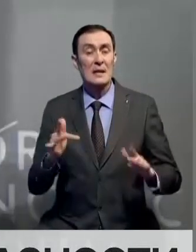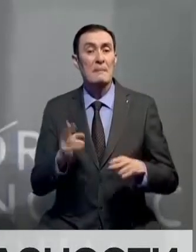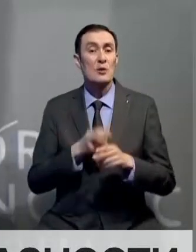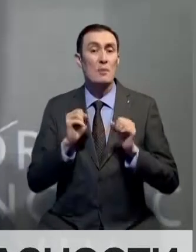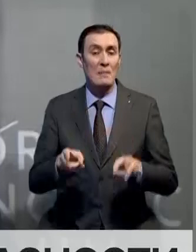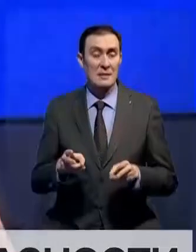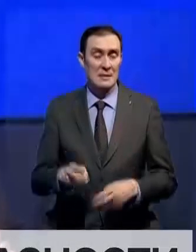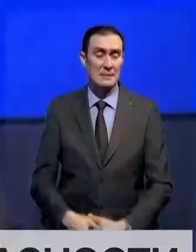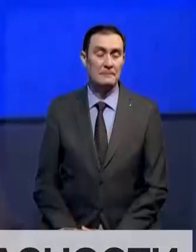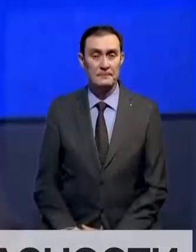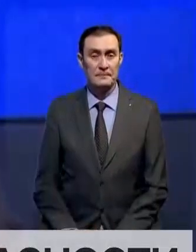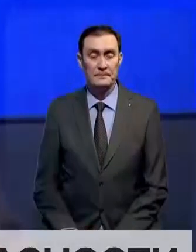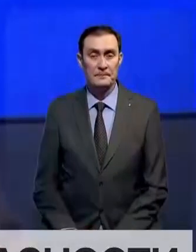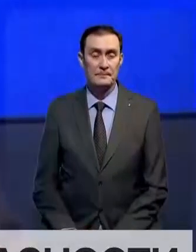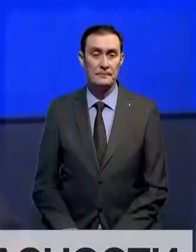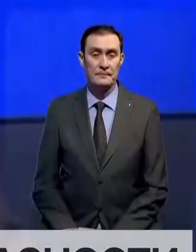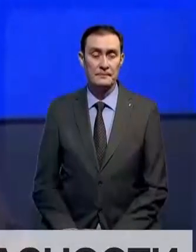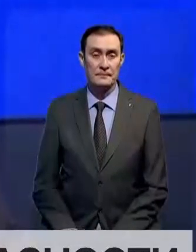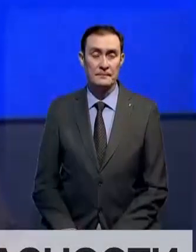кибербезопасности в регионе.